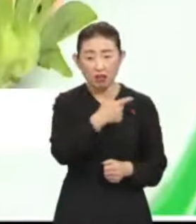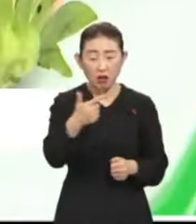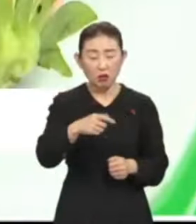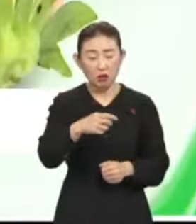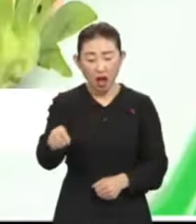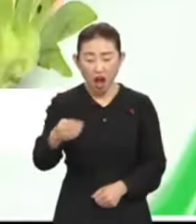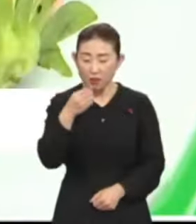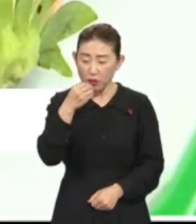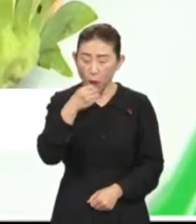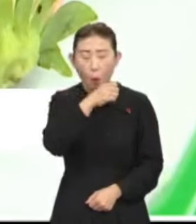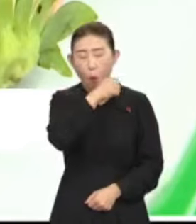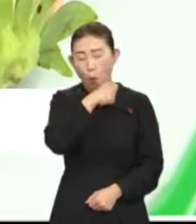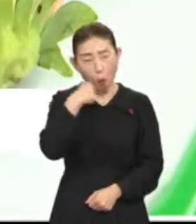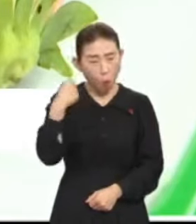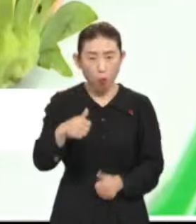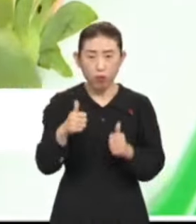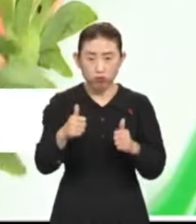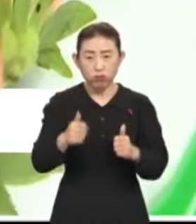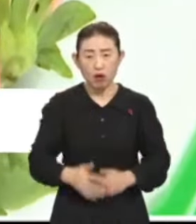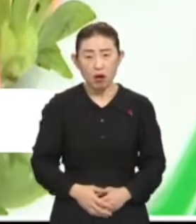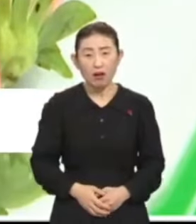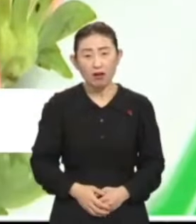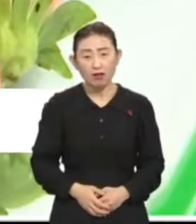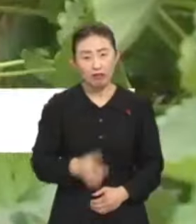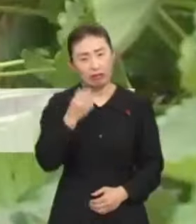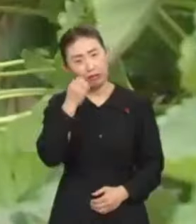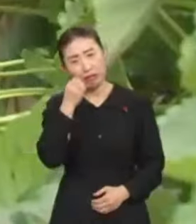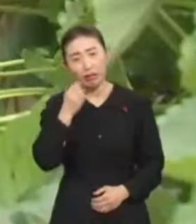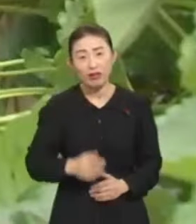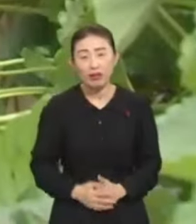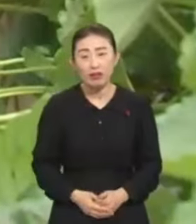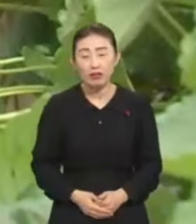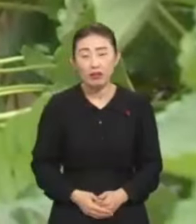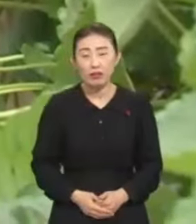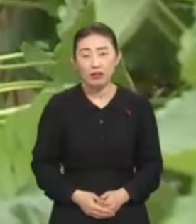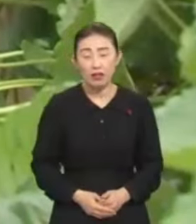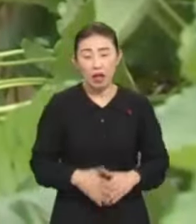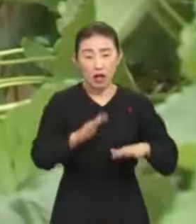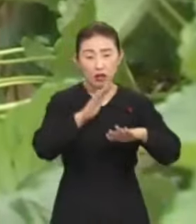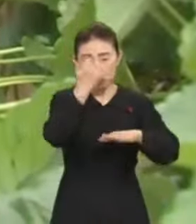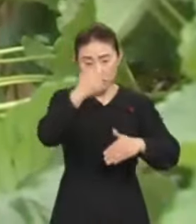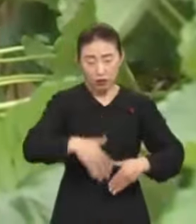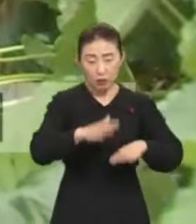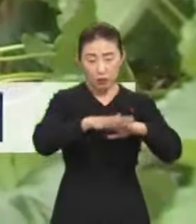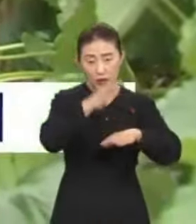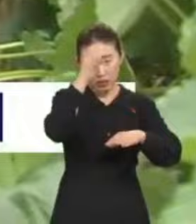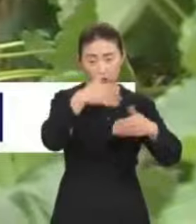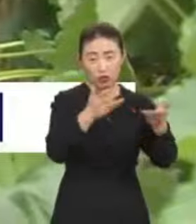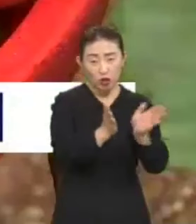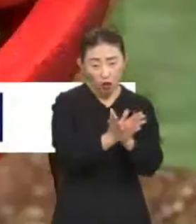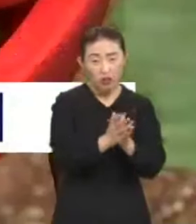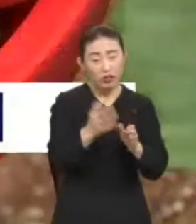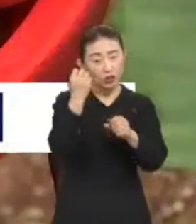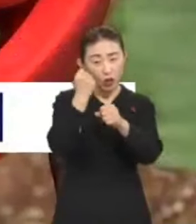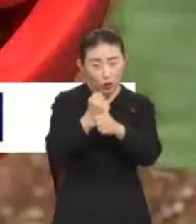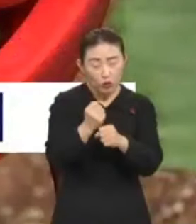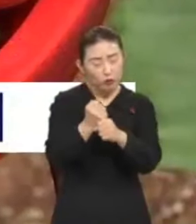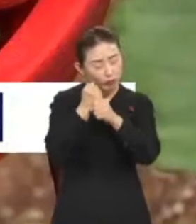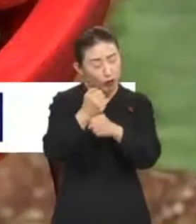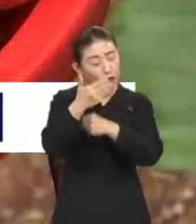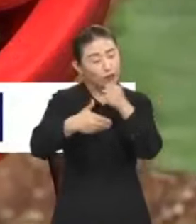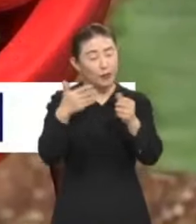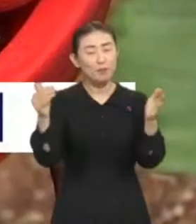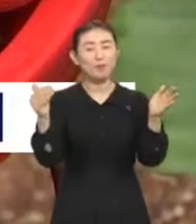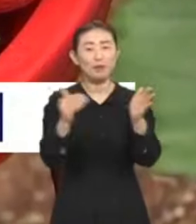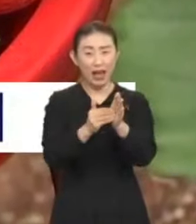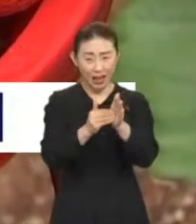것 그것 때문에 인기가 있는 것 같습니다. 충남 농업기술원 논산 딸기 연구소가 9년의 연구 끝에